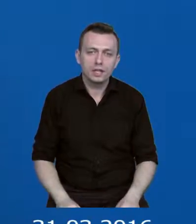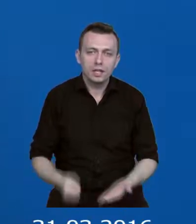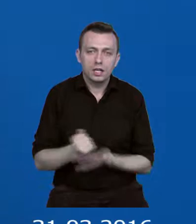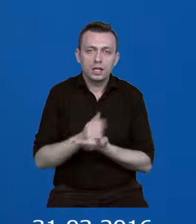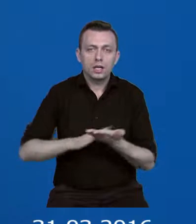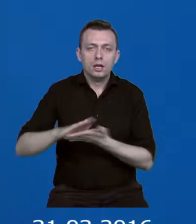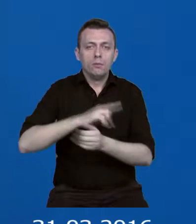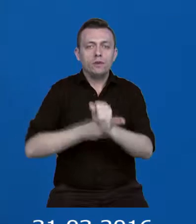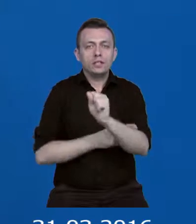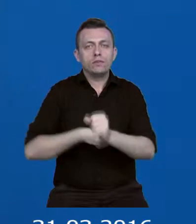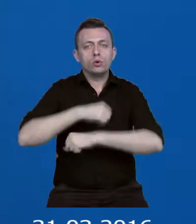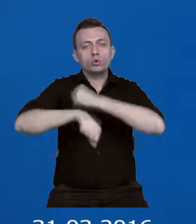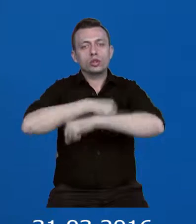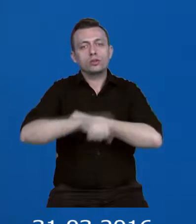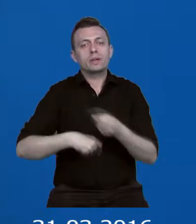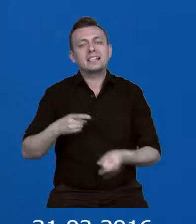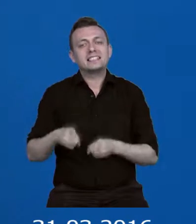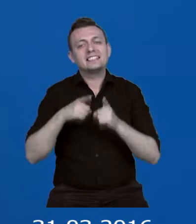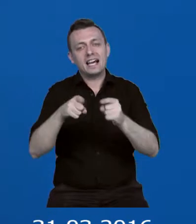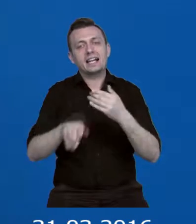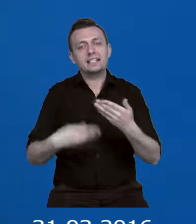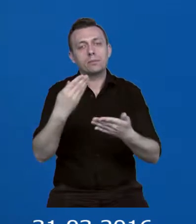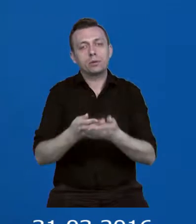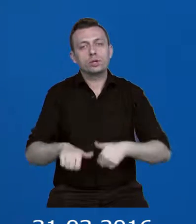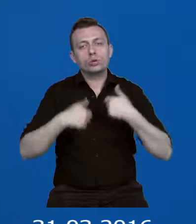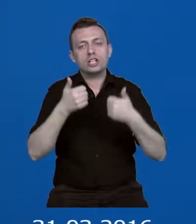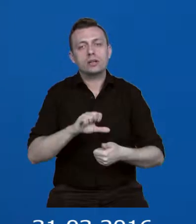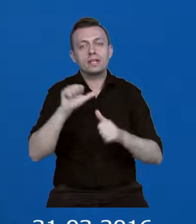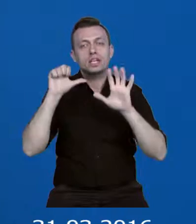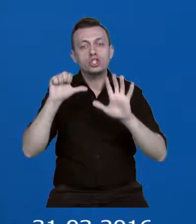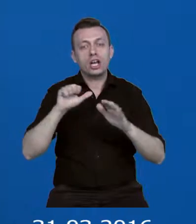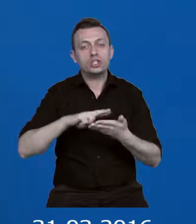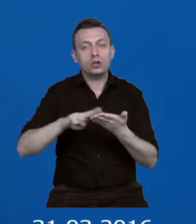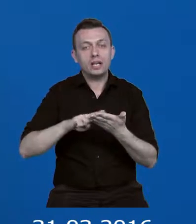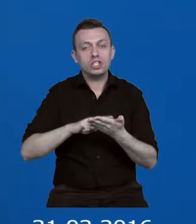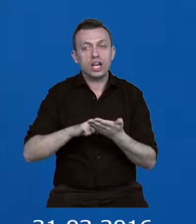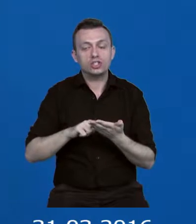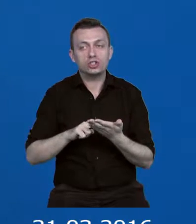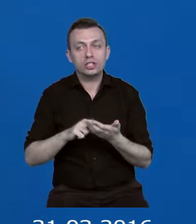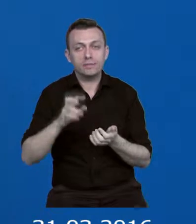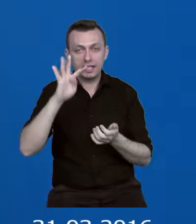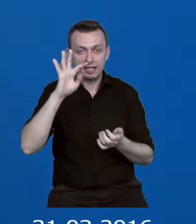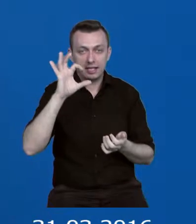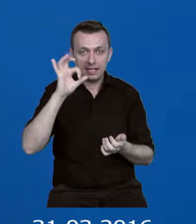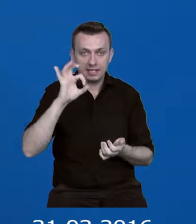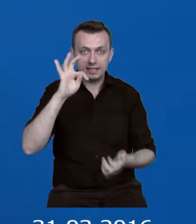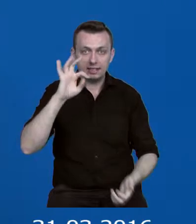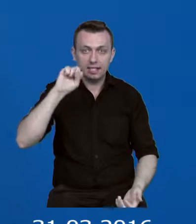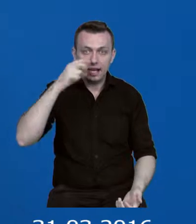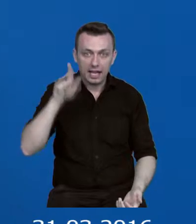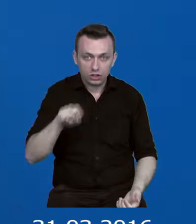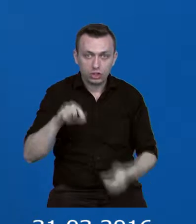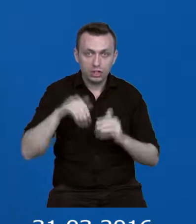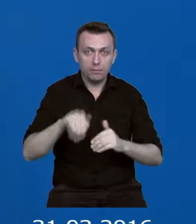Powiatowy Urząd Pracy w Kutnie zachęca do składania dokumentów na 6-miesięczny staż. Wybrane osoby otrzymają po